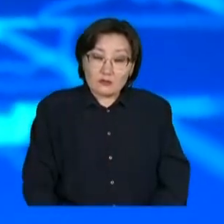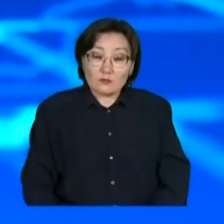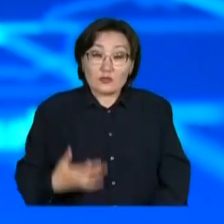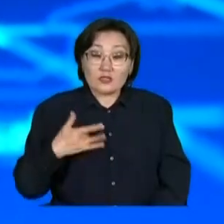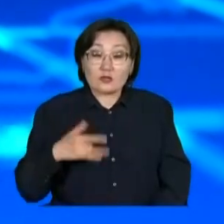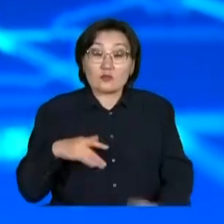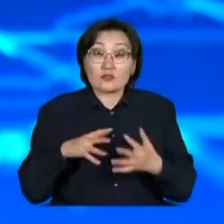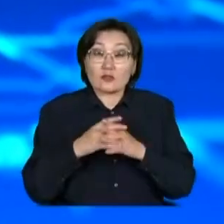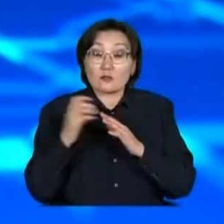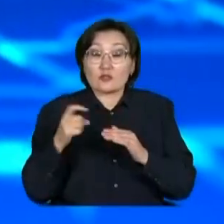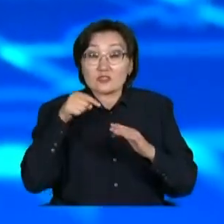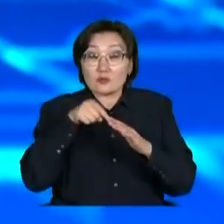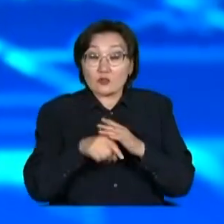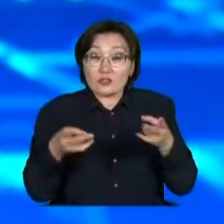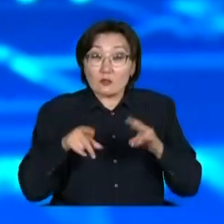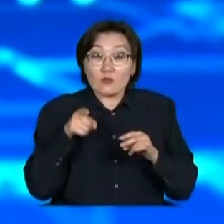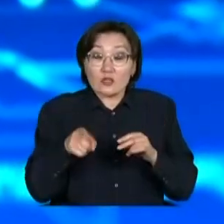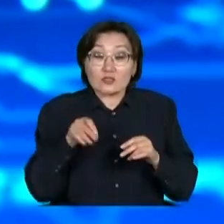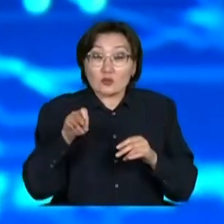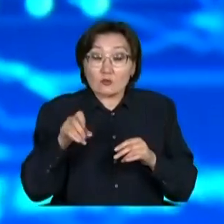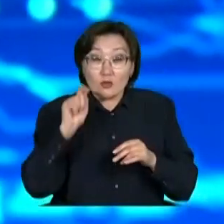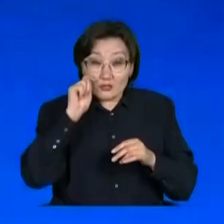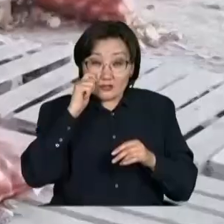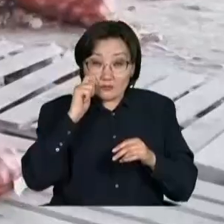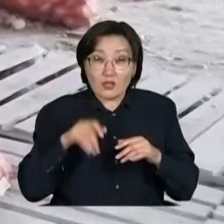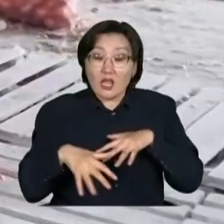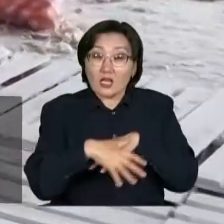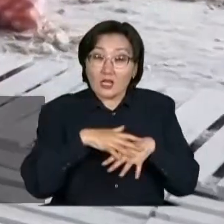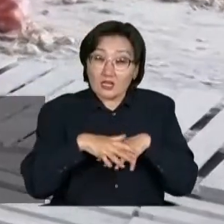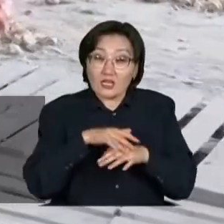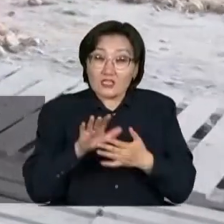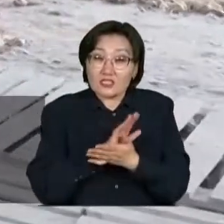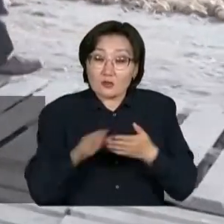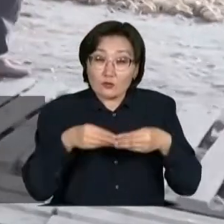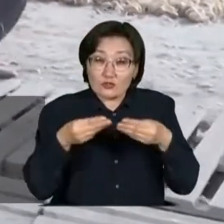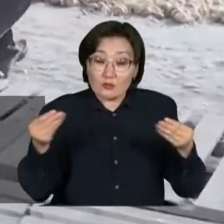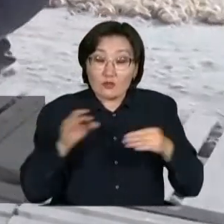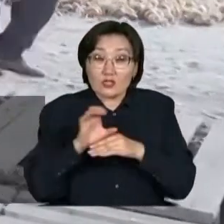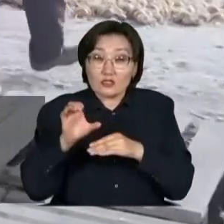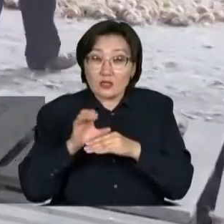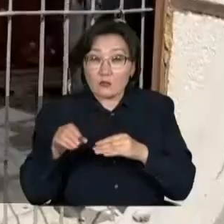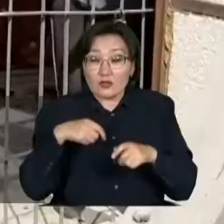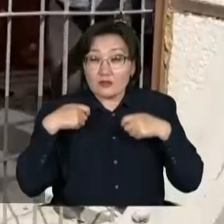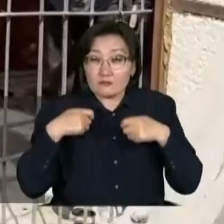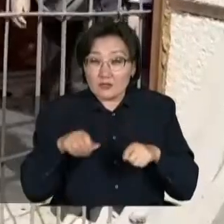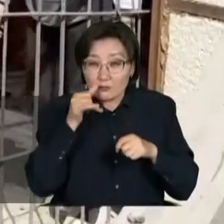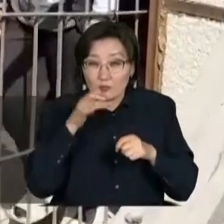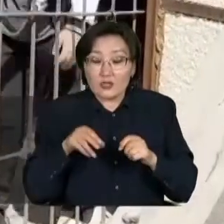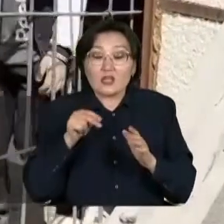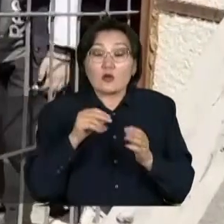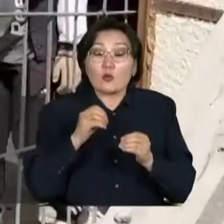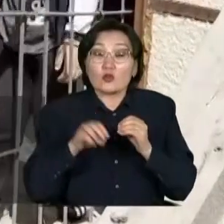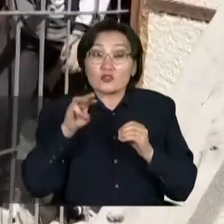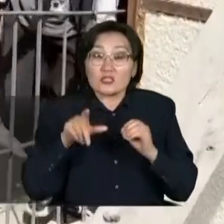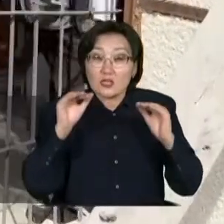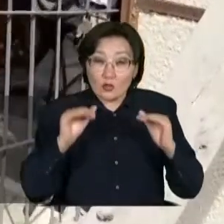Жамбылдық дихандар қоймаларында қалған мыңдаған тонна пиязды халыққа тегін таратып жатыр. Себебі тауарға сұран шоқ, сатылым бағасы тіпті 10 теңгеге